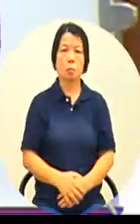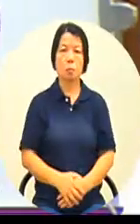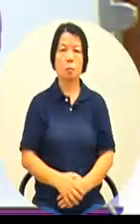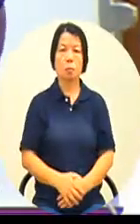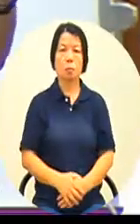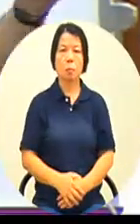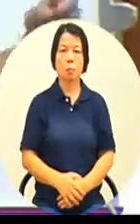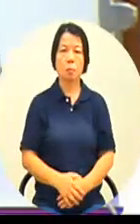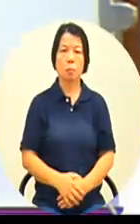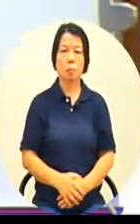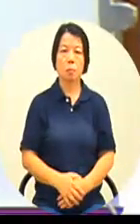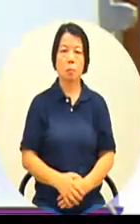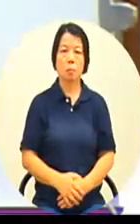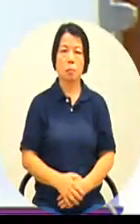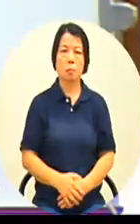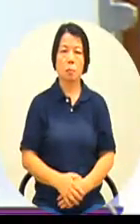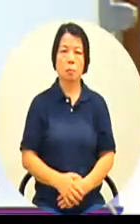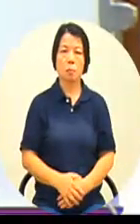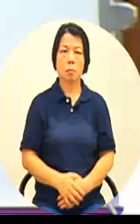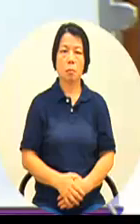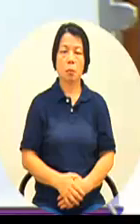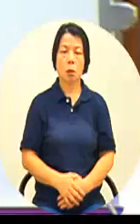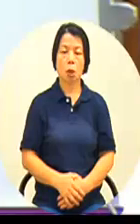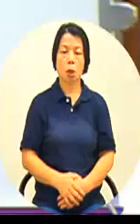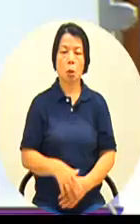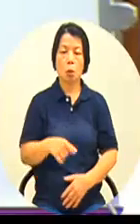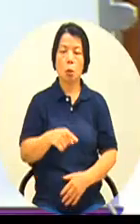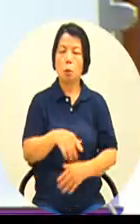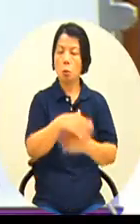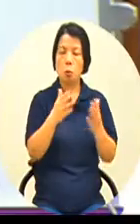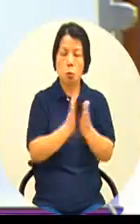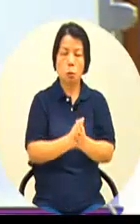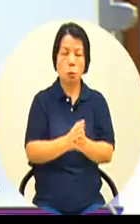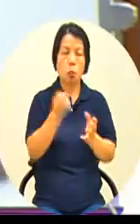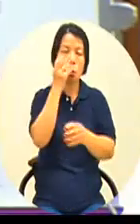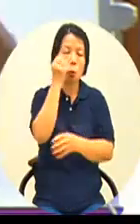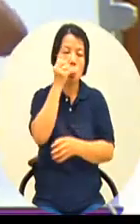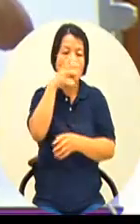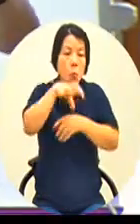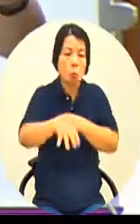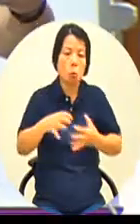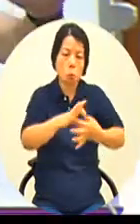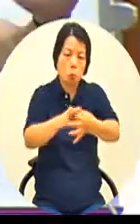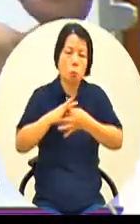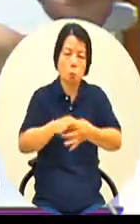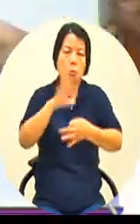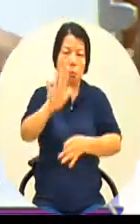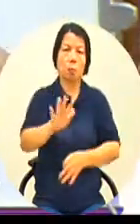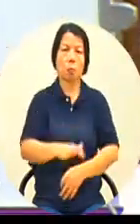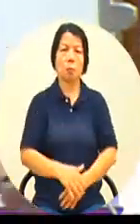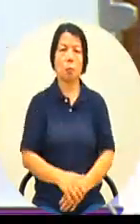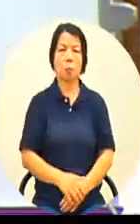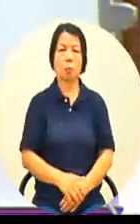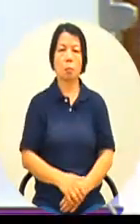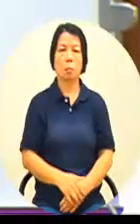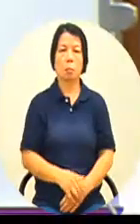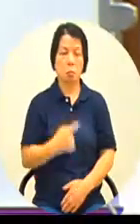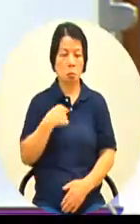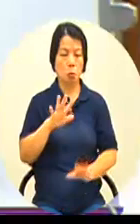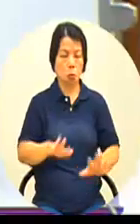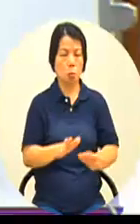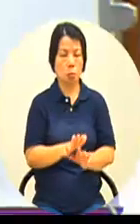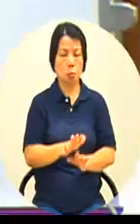没有一个局处可以跳脱在跟观光有关的。我讲安尼就比较大的，先我讲一